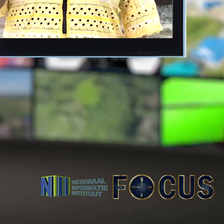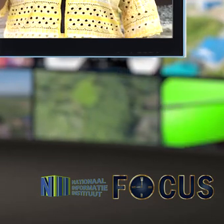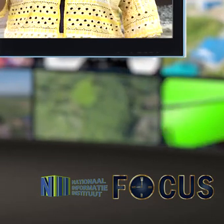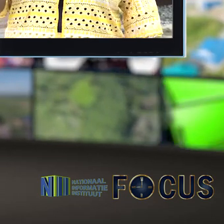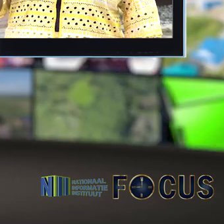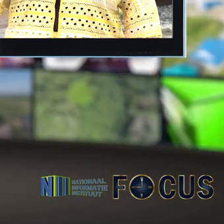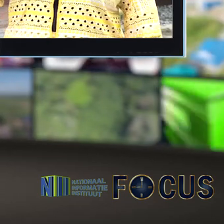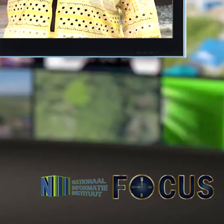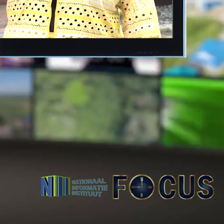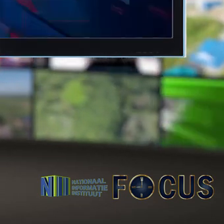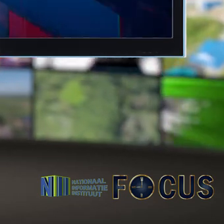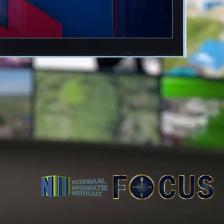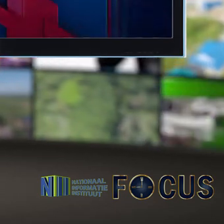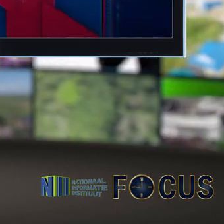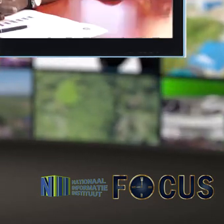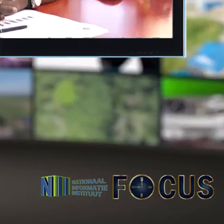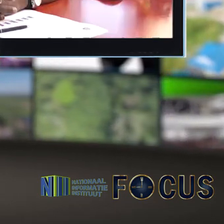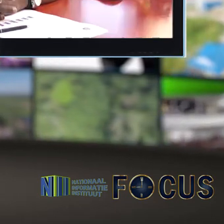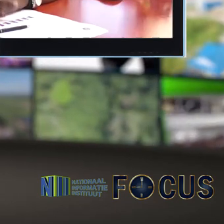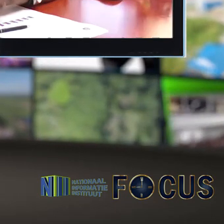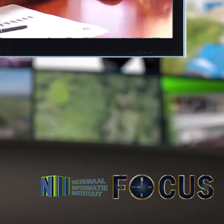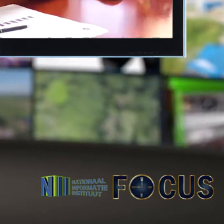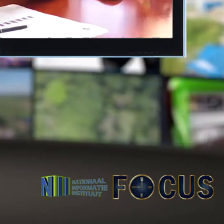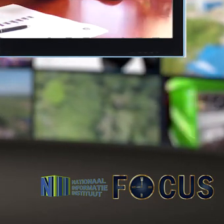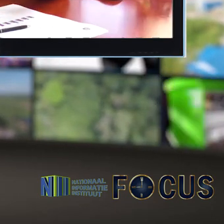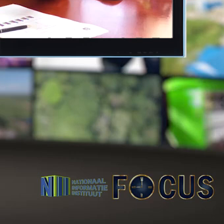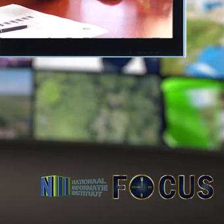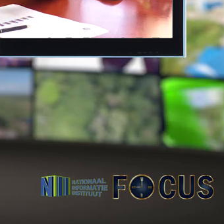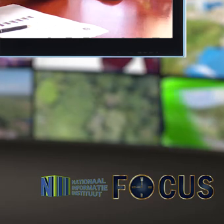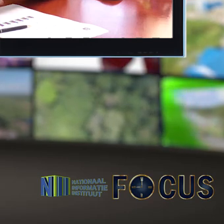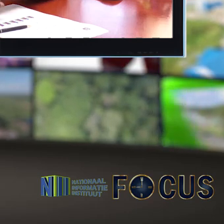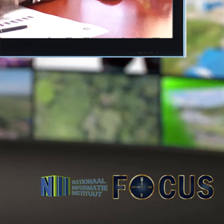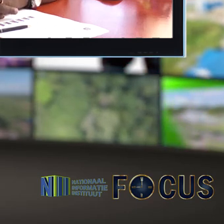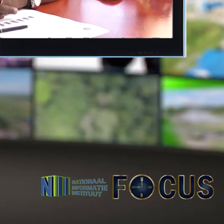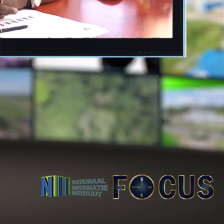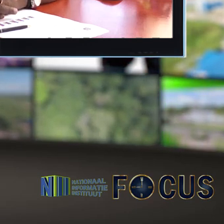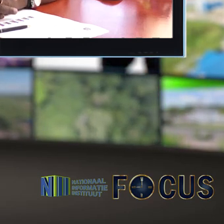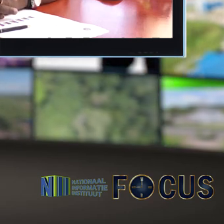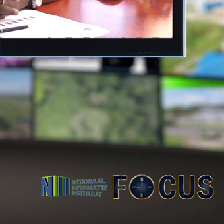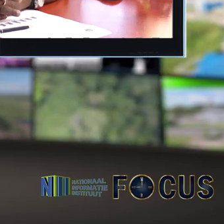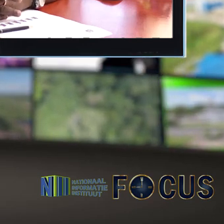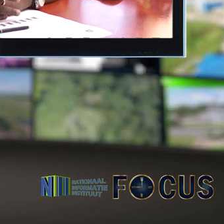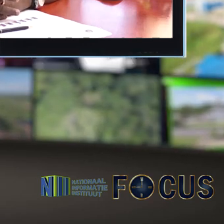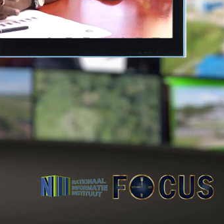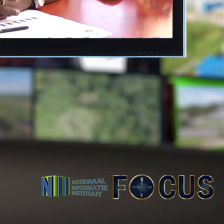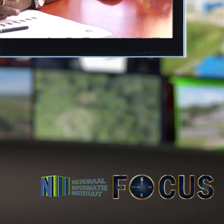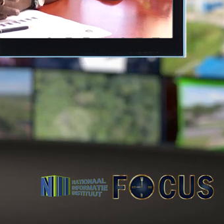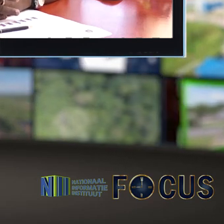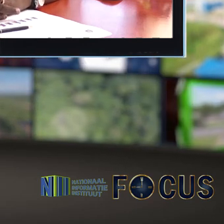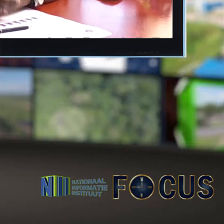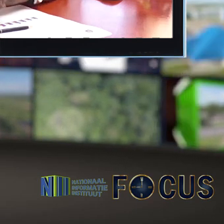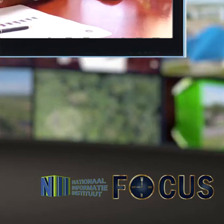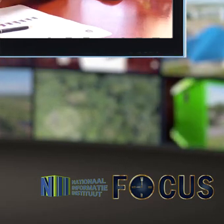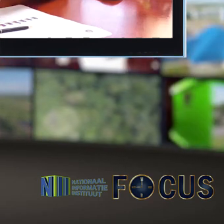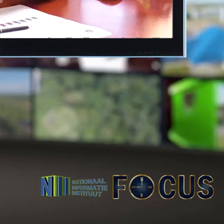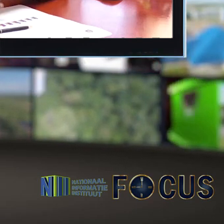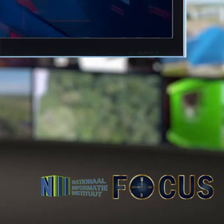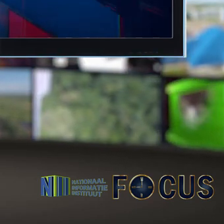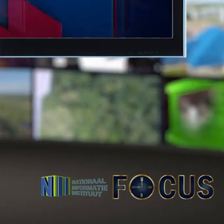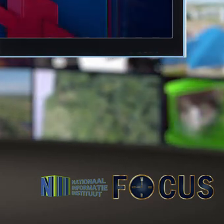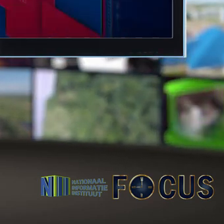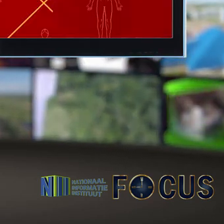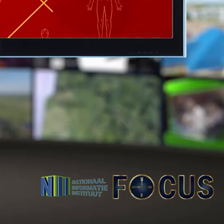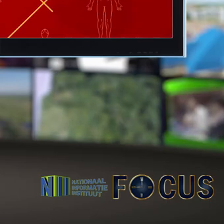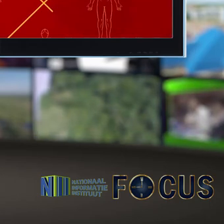op Werelderfgoedlijst UNESCO. Evaluatiegesprek met hoofdinspecteur van politie Humphrey Naden over COVID-19